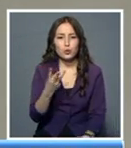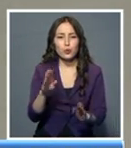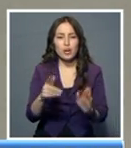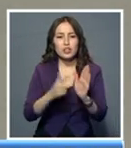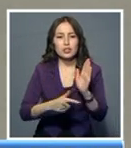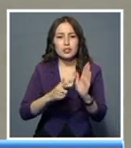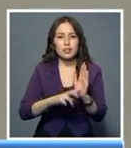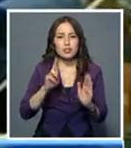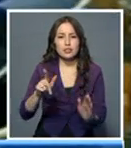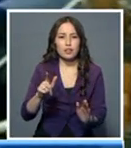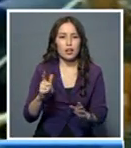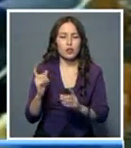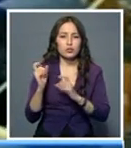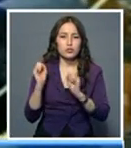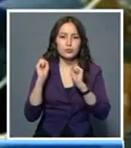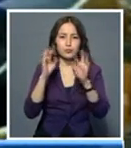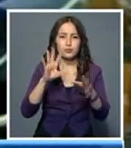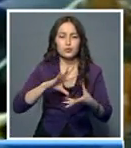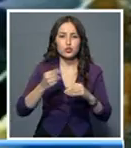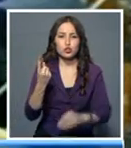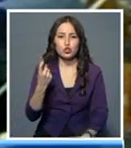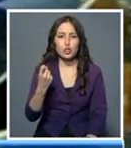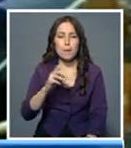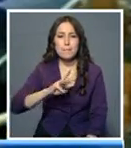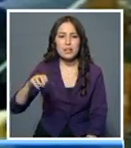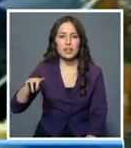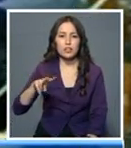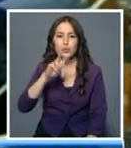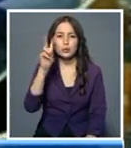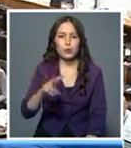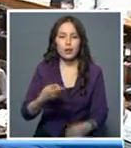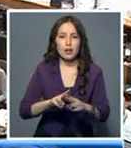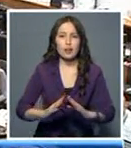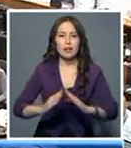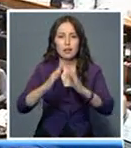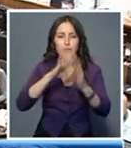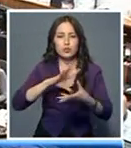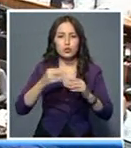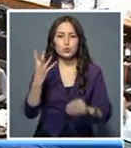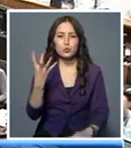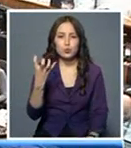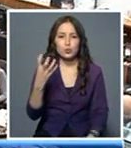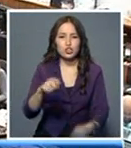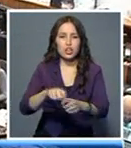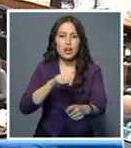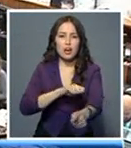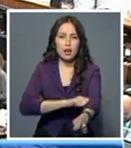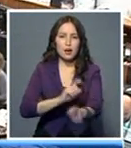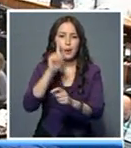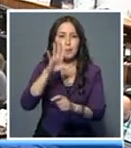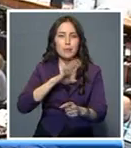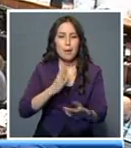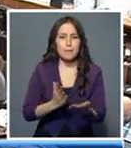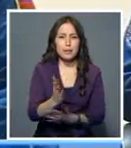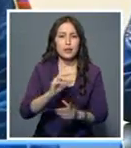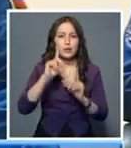жүк тиелді. Құны 100 миллиард долларлық халықаралық ғарыш станциясы жерден 400 шақырым биіктікте орналасқан. Оған 5-ші рет аттанған Фишер